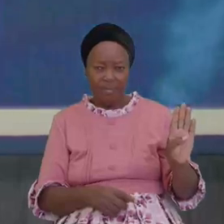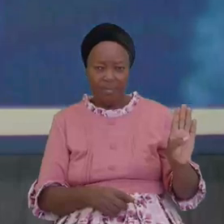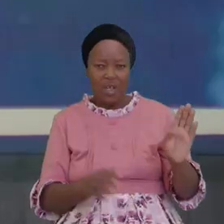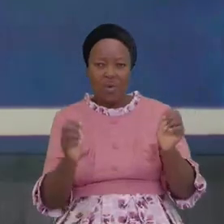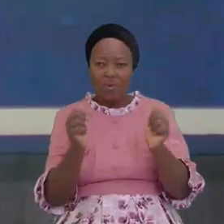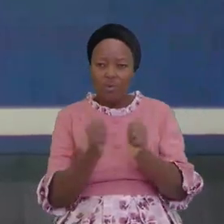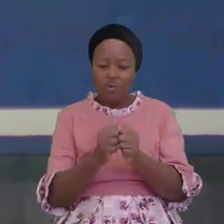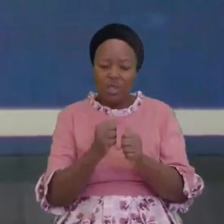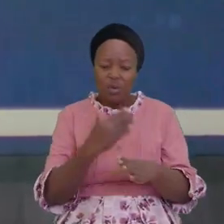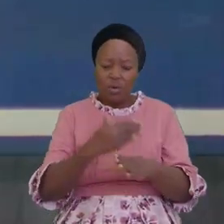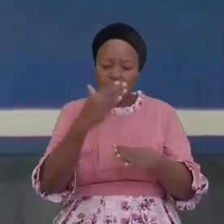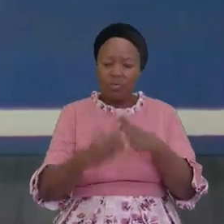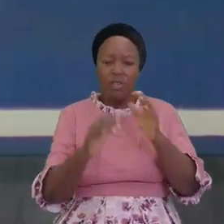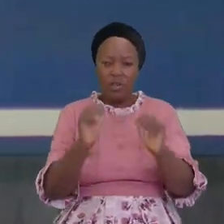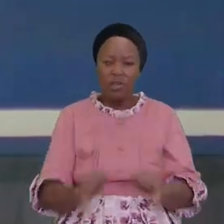Et crois